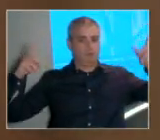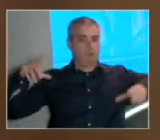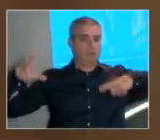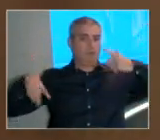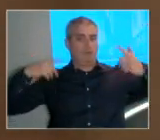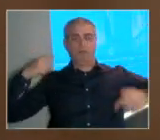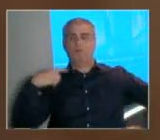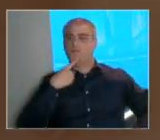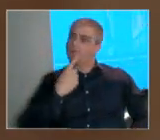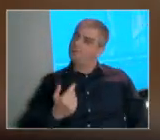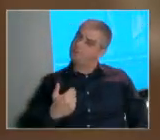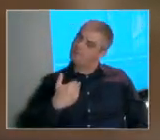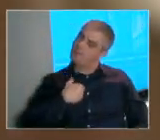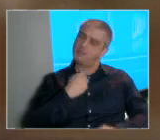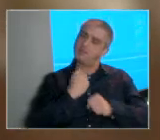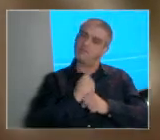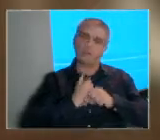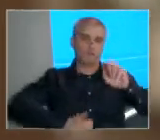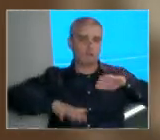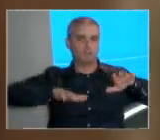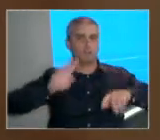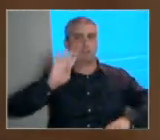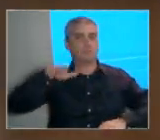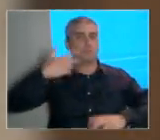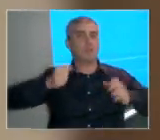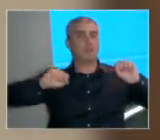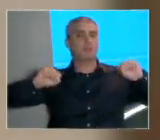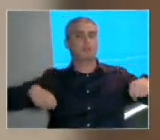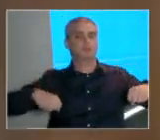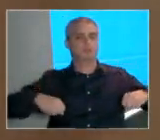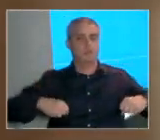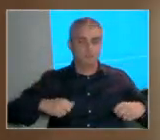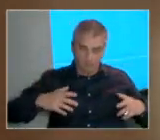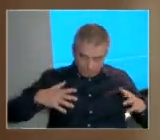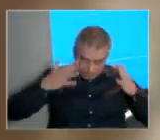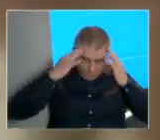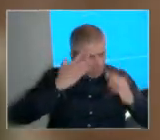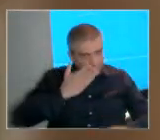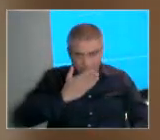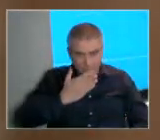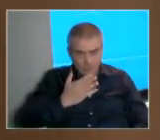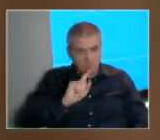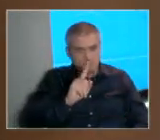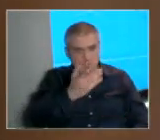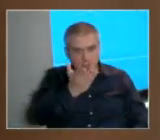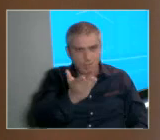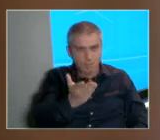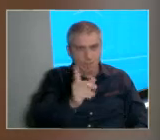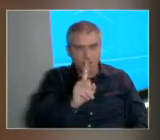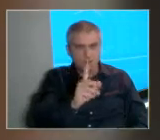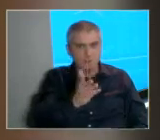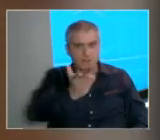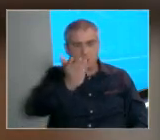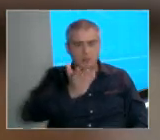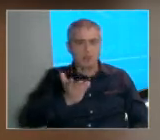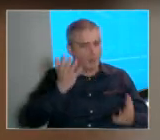ביהירות ואומר אני אפעל שראש הממשלה נתניהו יהיה נשיא. עם כל הכבוד לך, מי אתה? עם כל